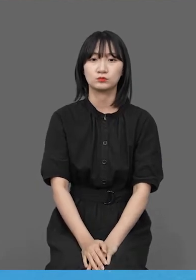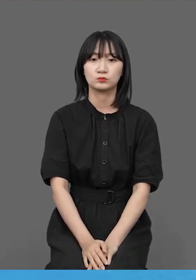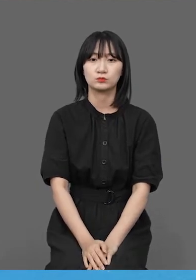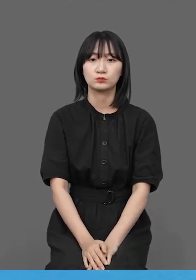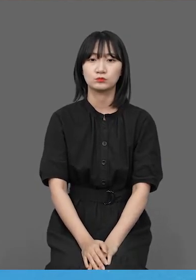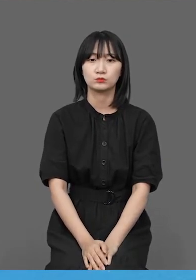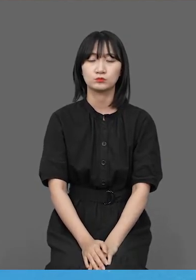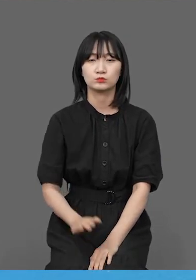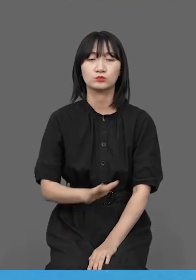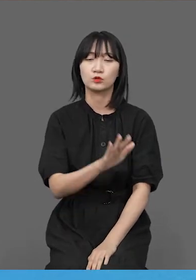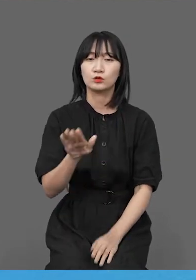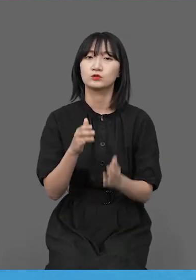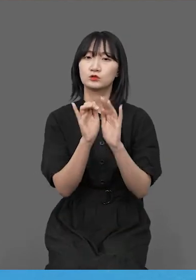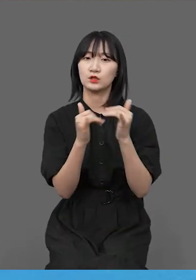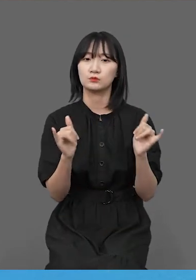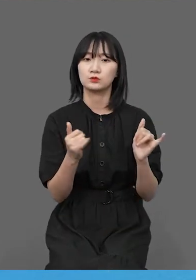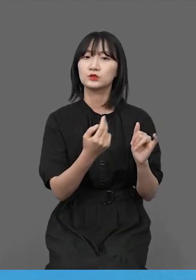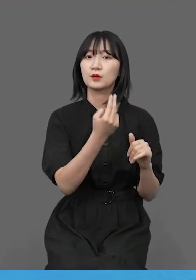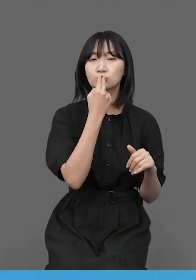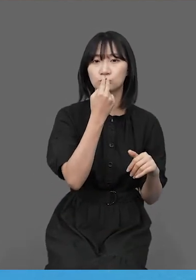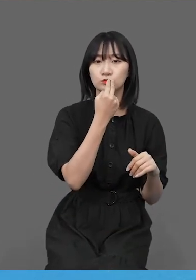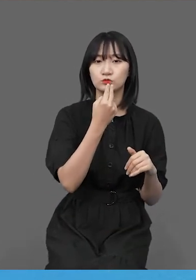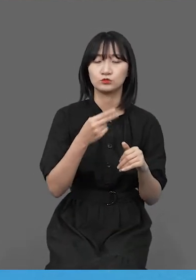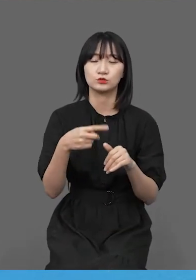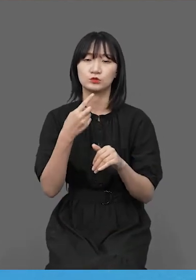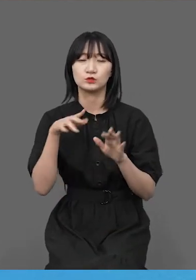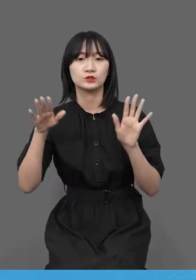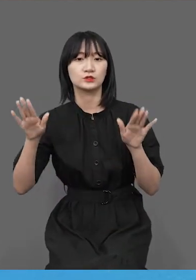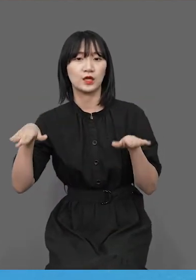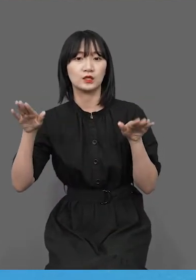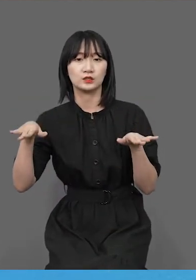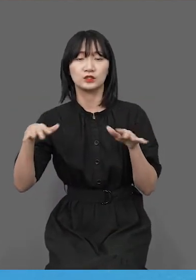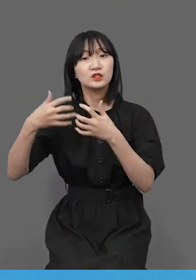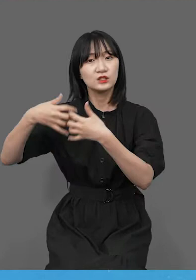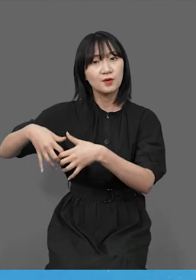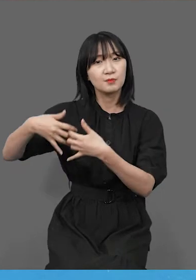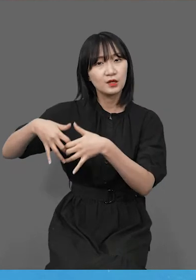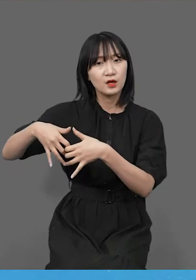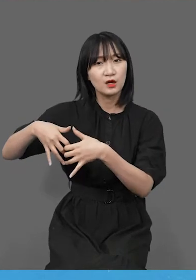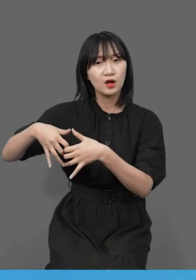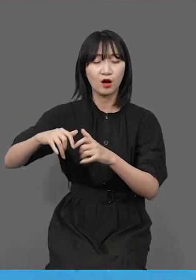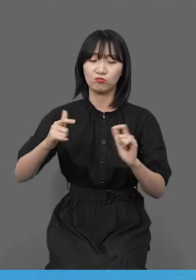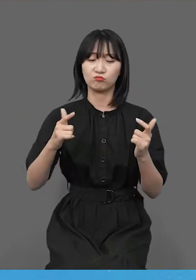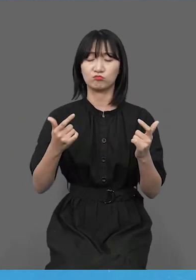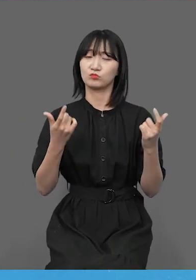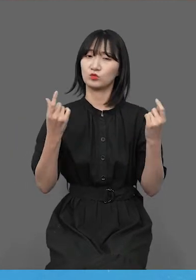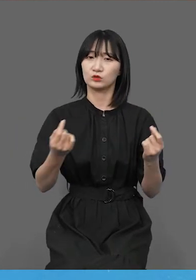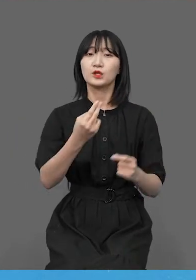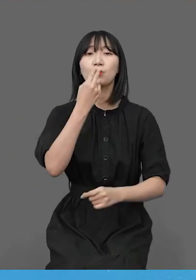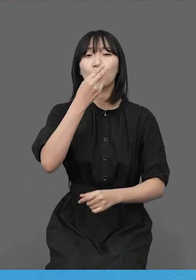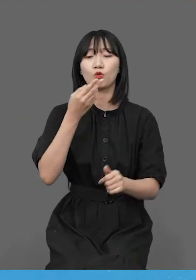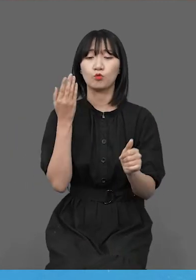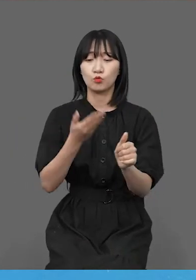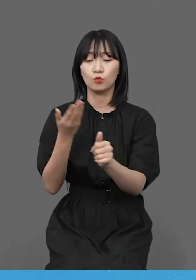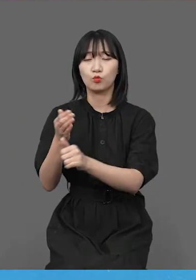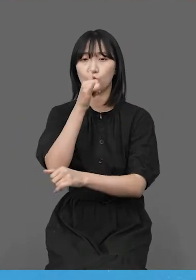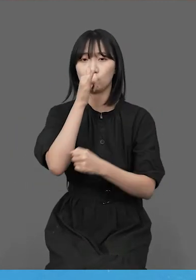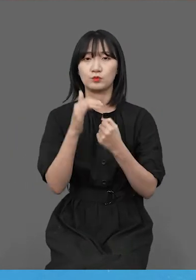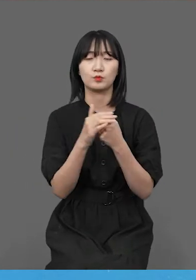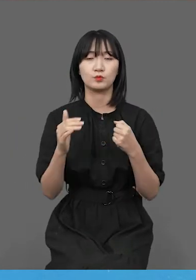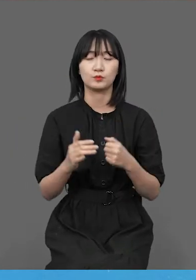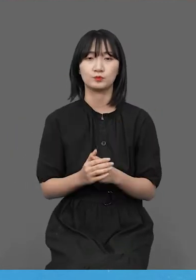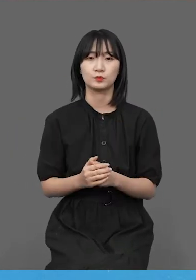우리가 사람은 생물이고 새는 기계입니까? 다 같은 생물이기 때문에